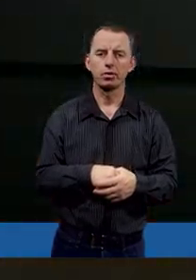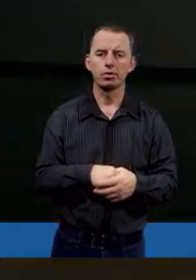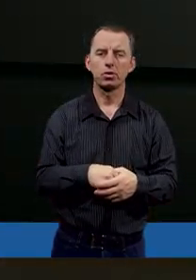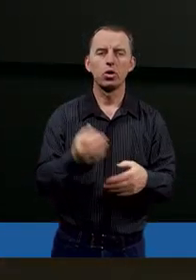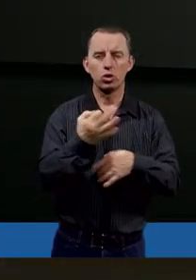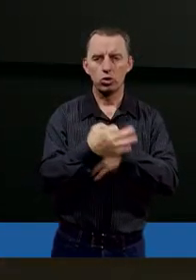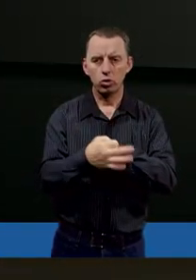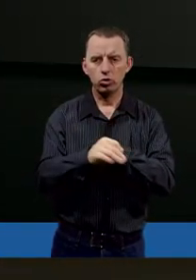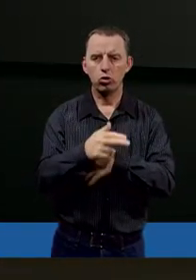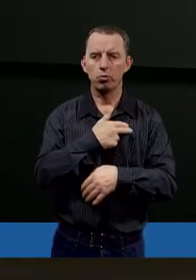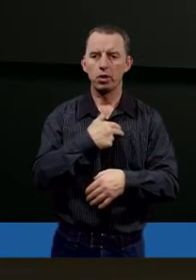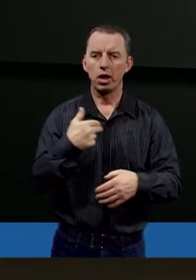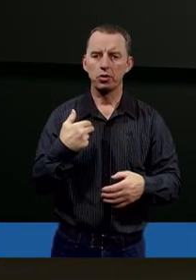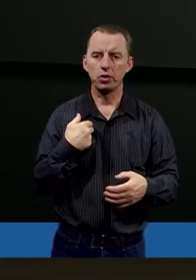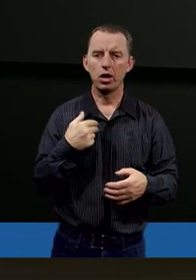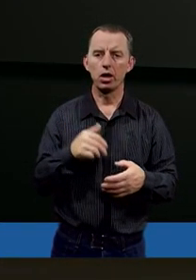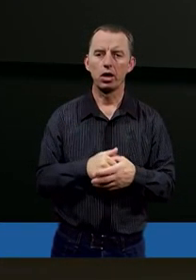Studium nasze